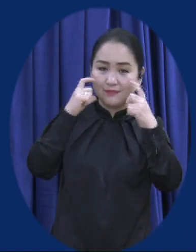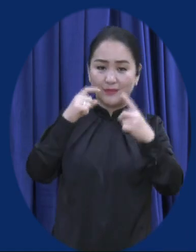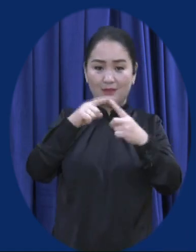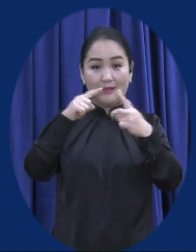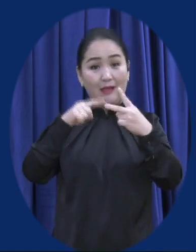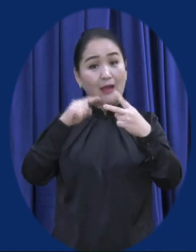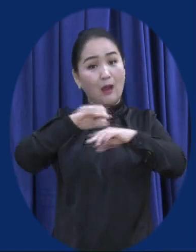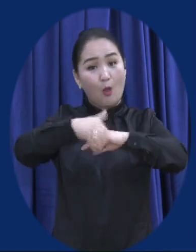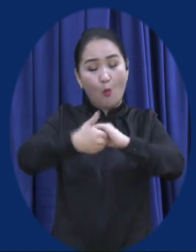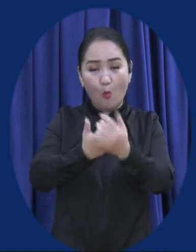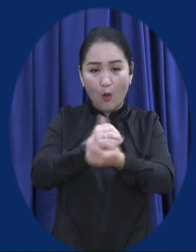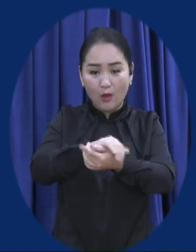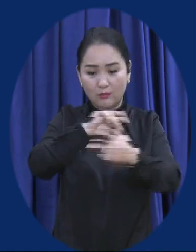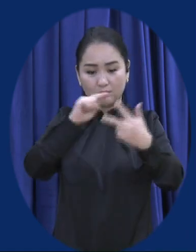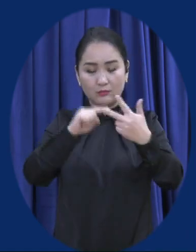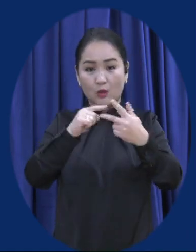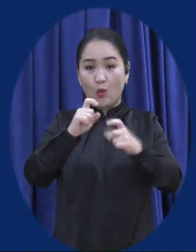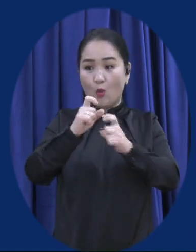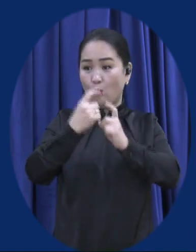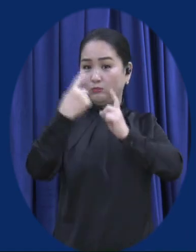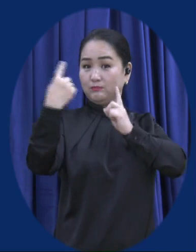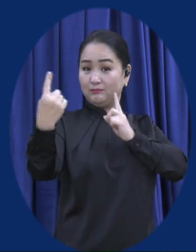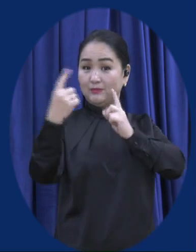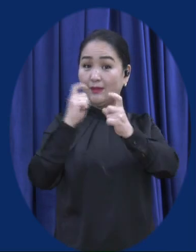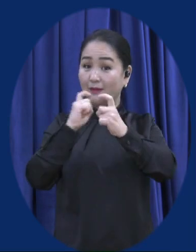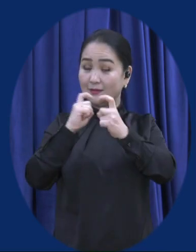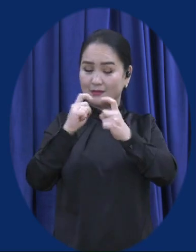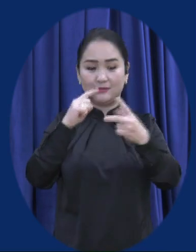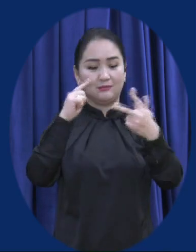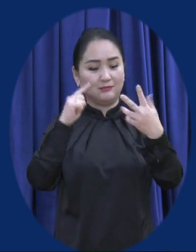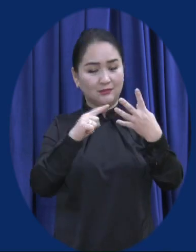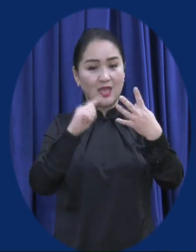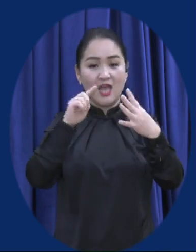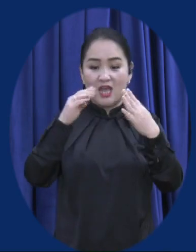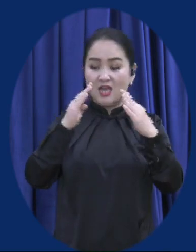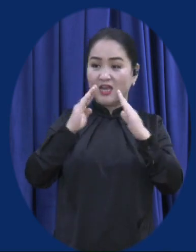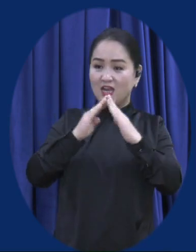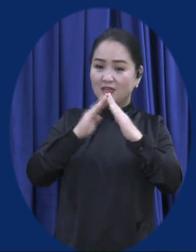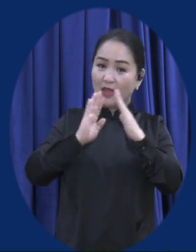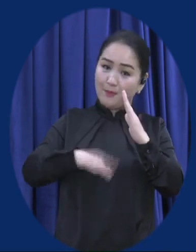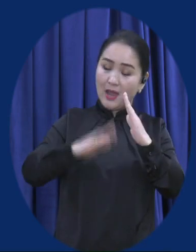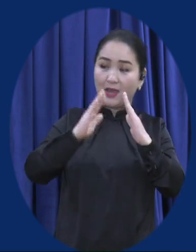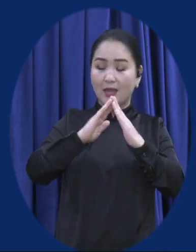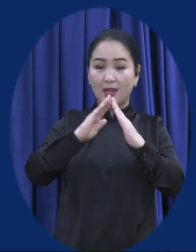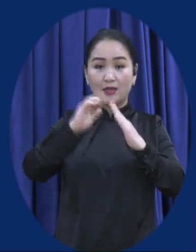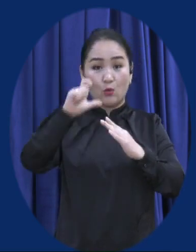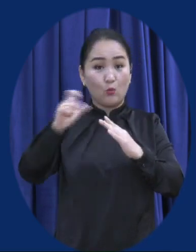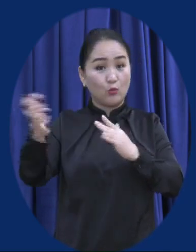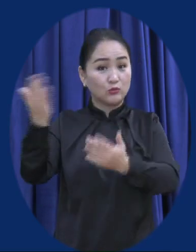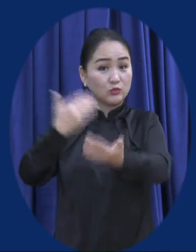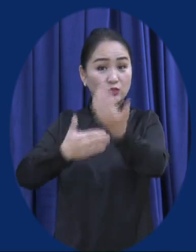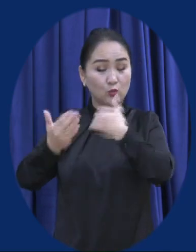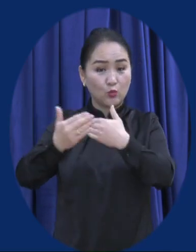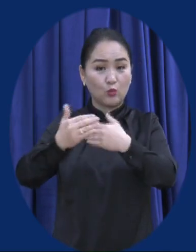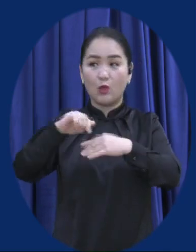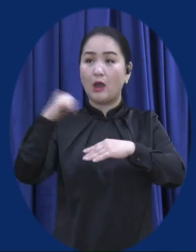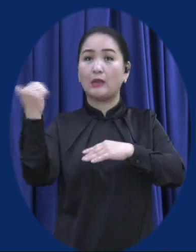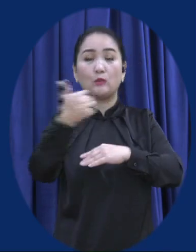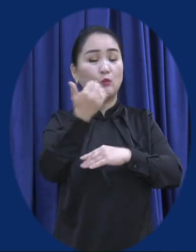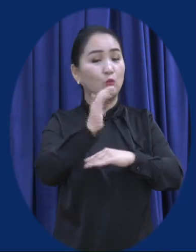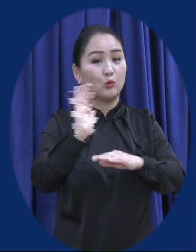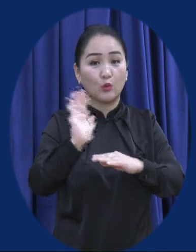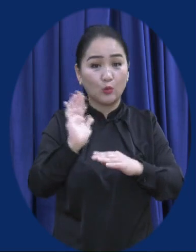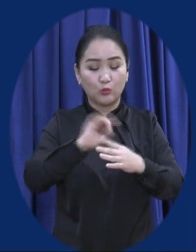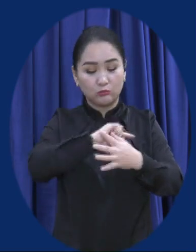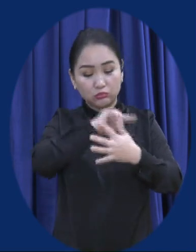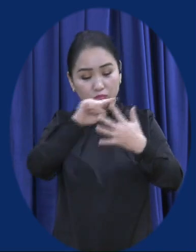сайтар савндаж угаах, хүн хоорондын зай барих, гэртээ одоо жочин уурахгүй байх, аль болохоор гадуур дотуур явахгүй байх